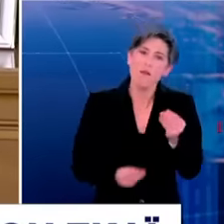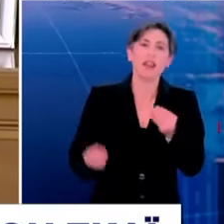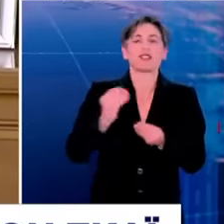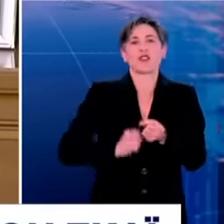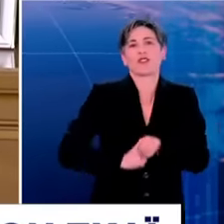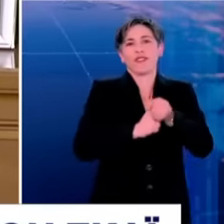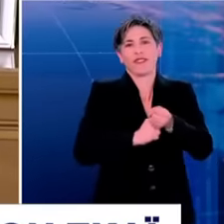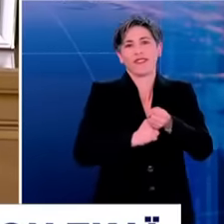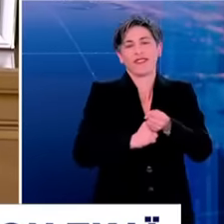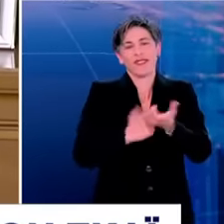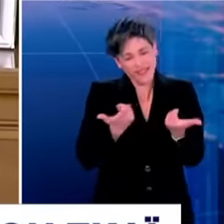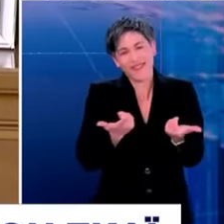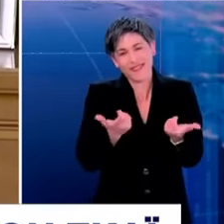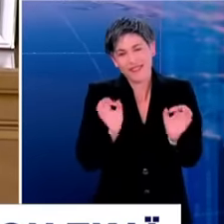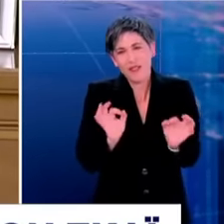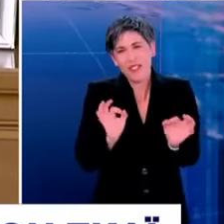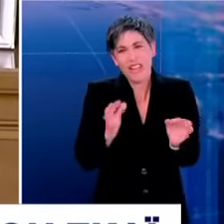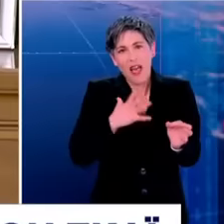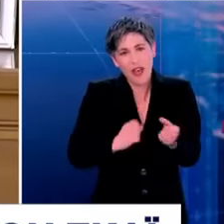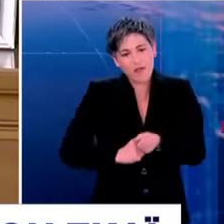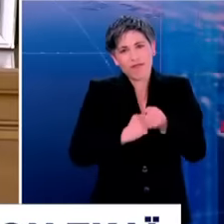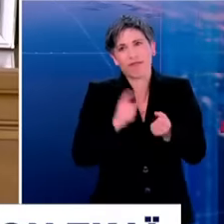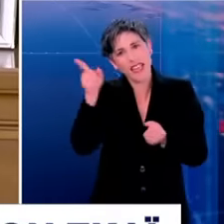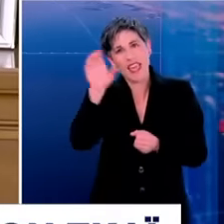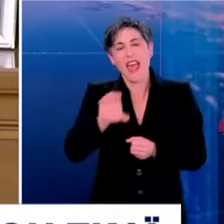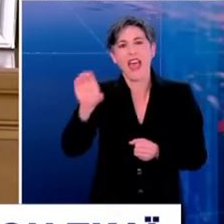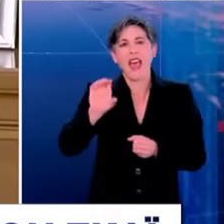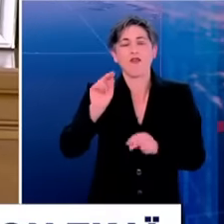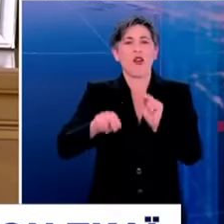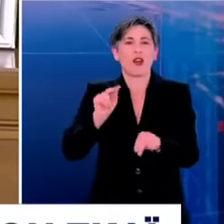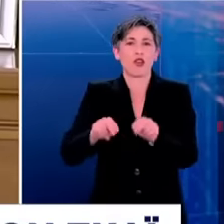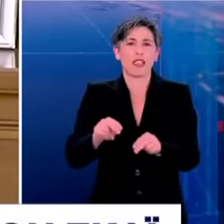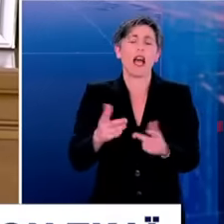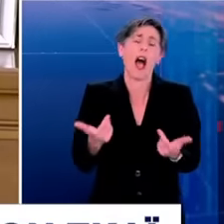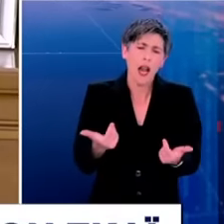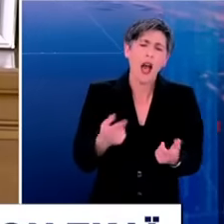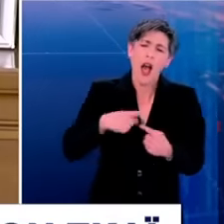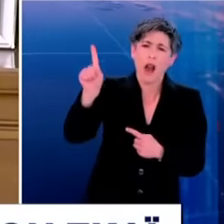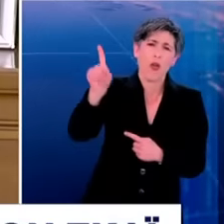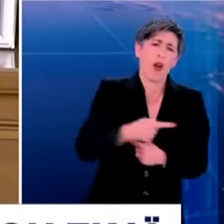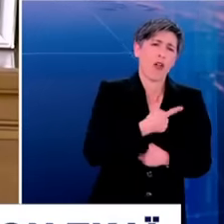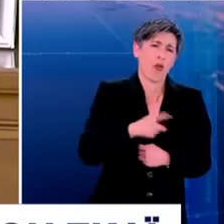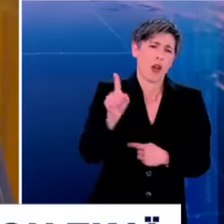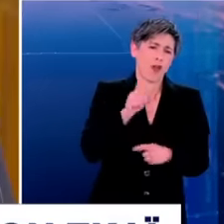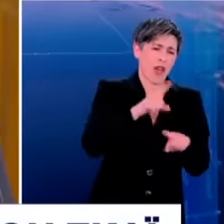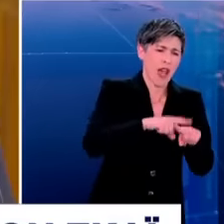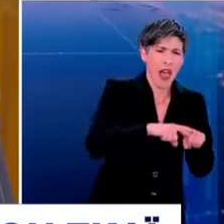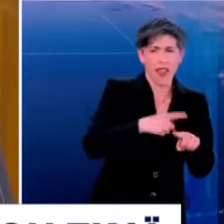στις ευρωεκλογές, αναγνωρίζοντας πάντα ότι ο πύχης στις ευρωεκλογές είναι διαφορετικός από τον πύχη των εθνικών εκλογών.